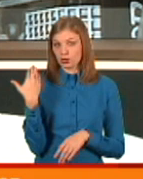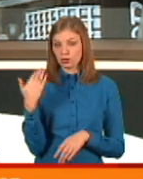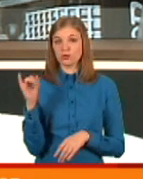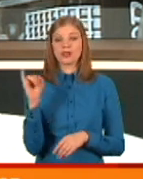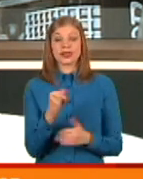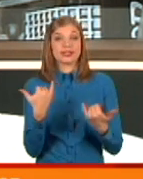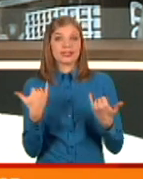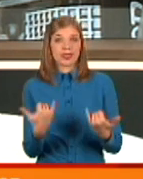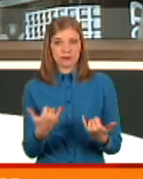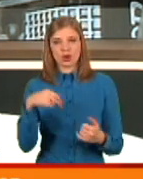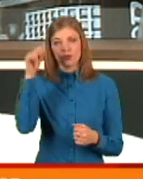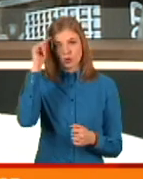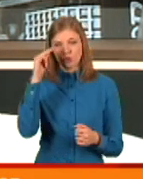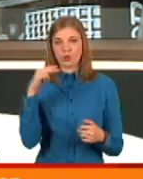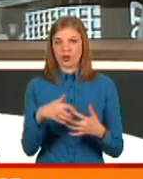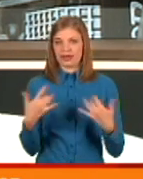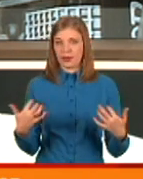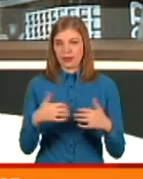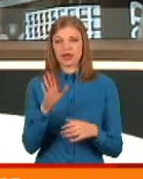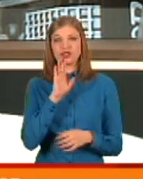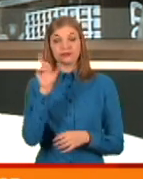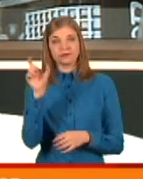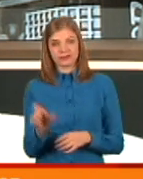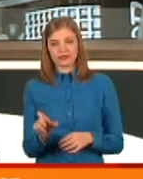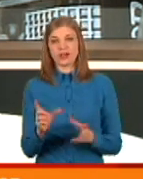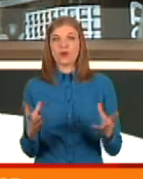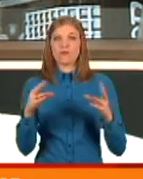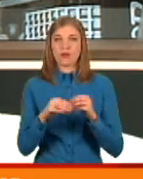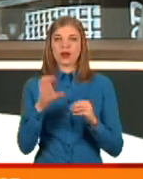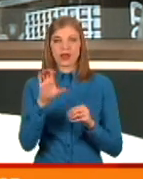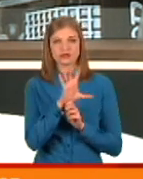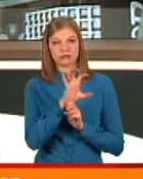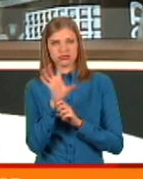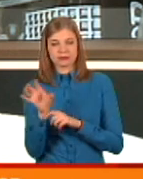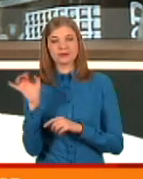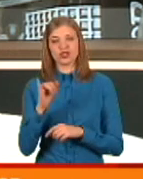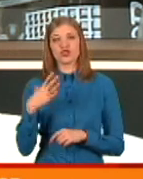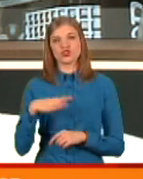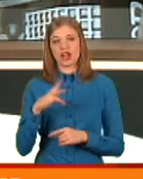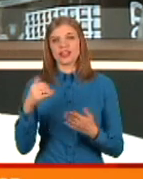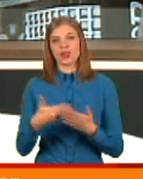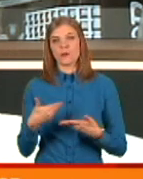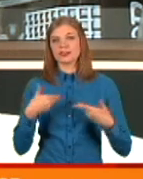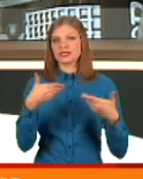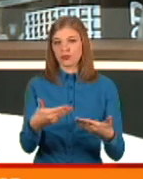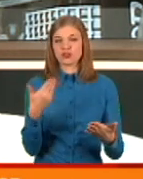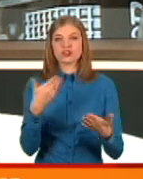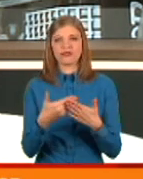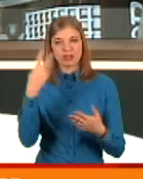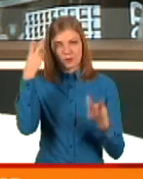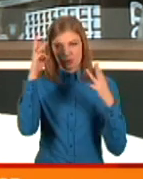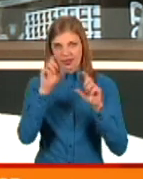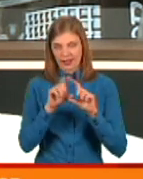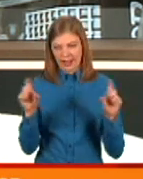і тепер уроки гри на баяні Лариса Григорівна поєднує із фотосесіями та чекає на нові запрошення від